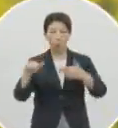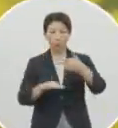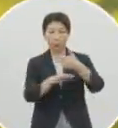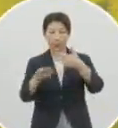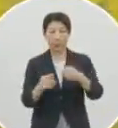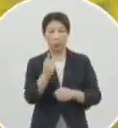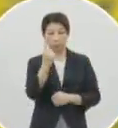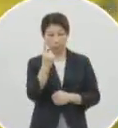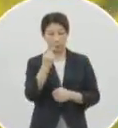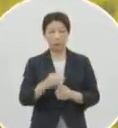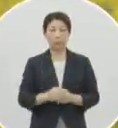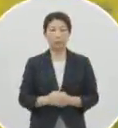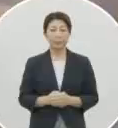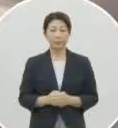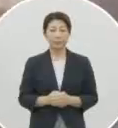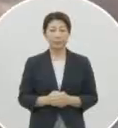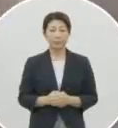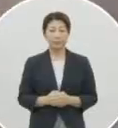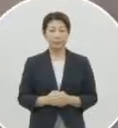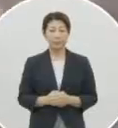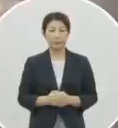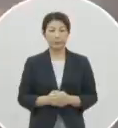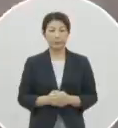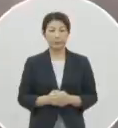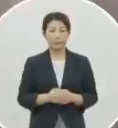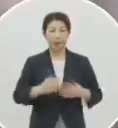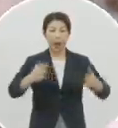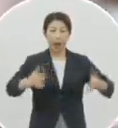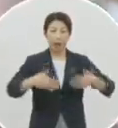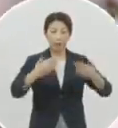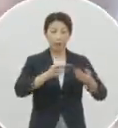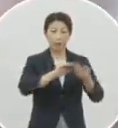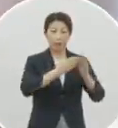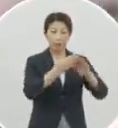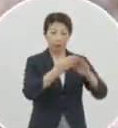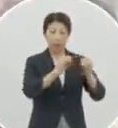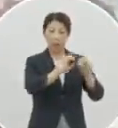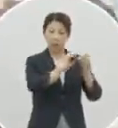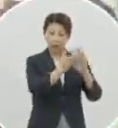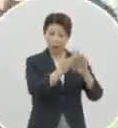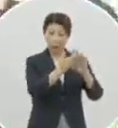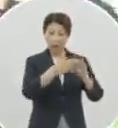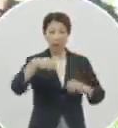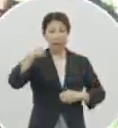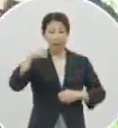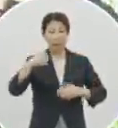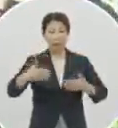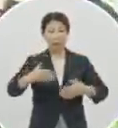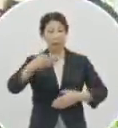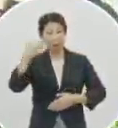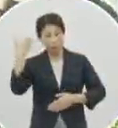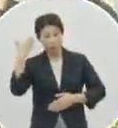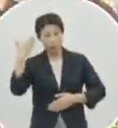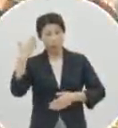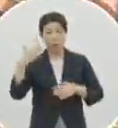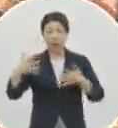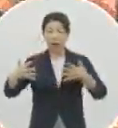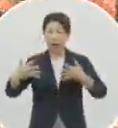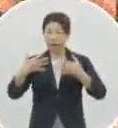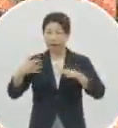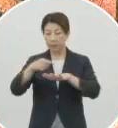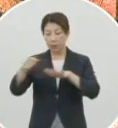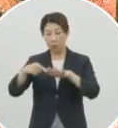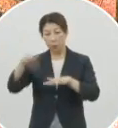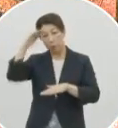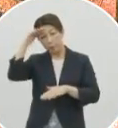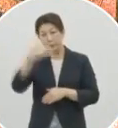だ。春には桜や菜の花、 夏には新緑、秋には紅